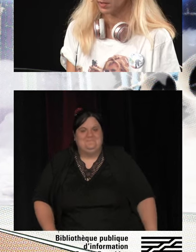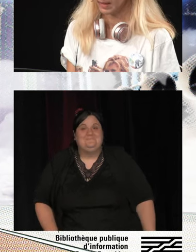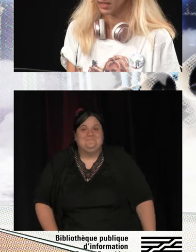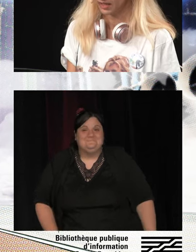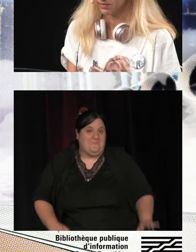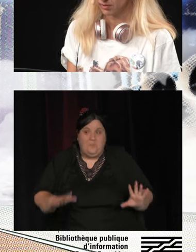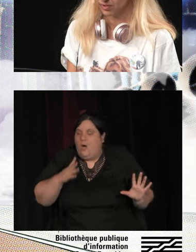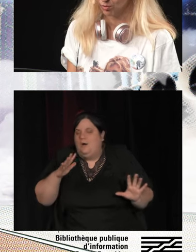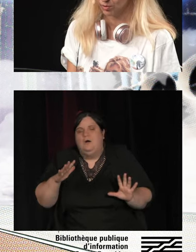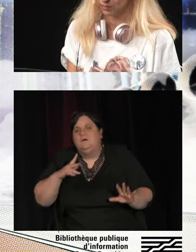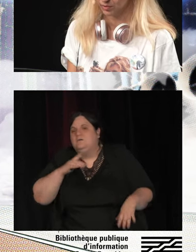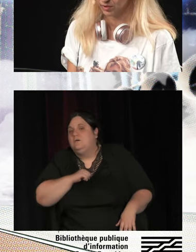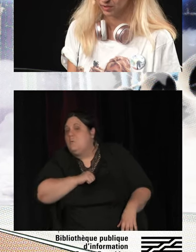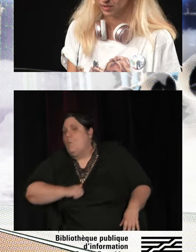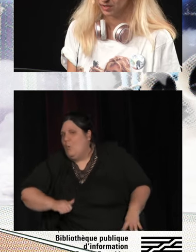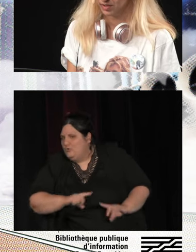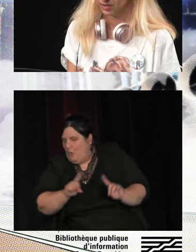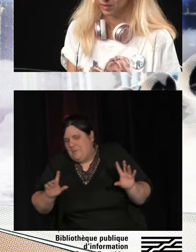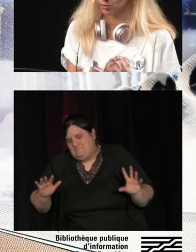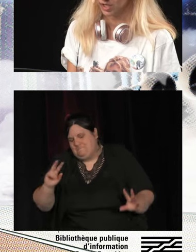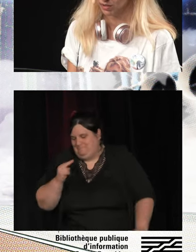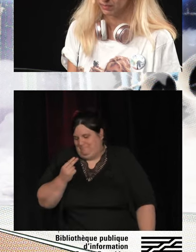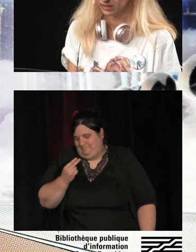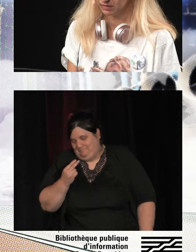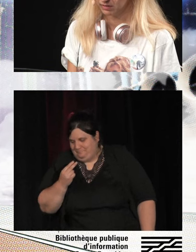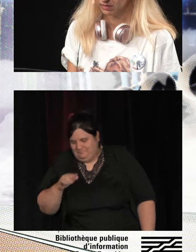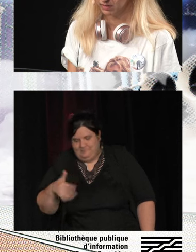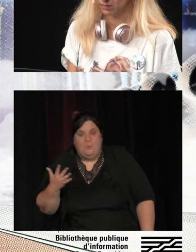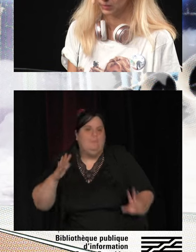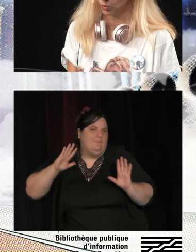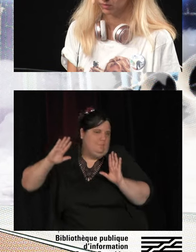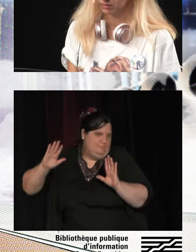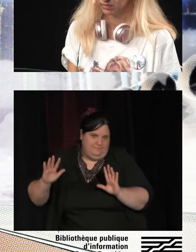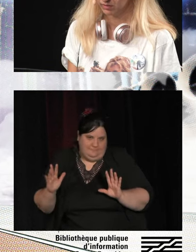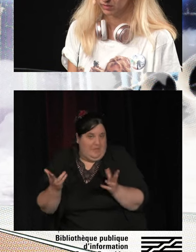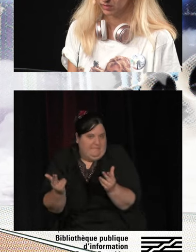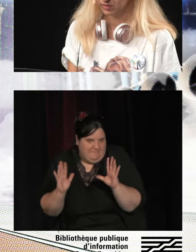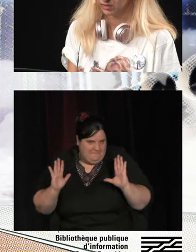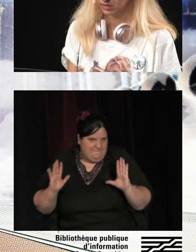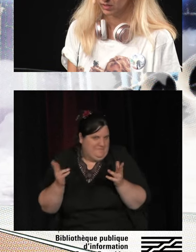Non, oui, c'est pas très grave, c'est juste un peu gênant, mais pas trop.